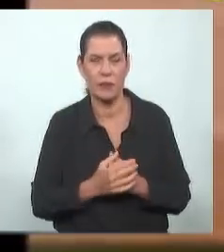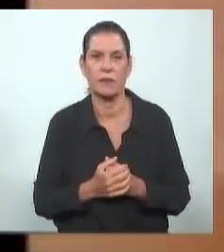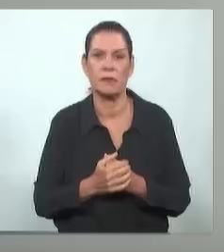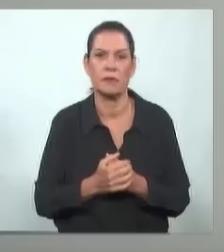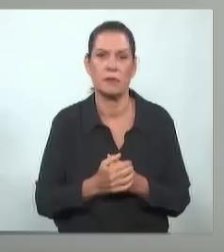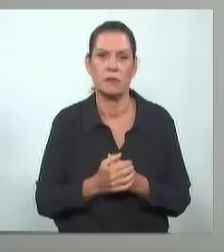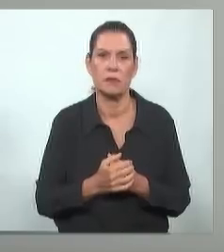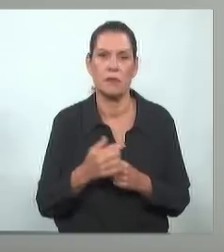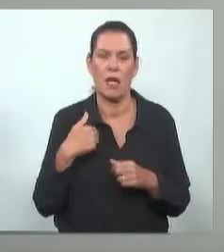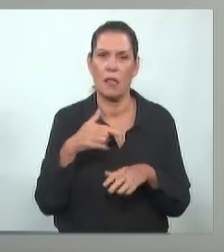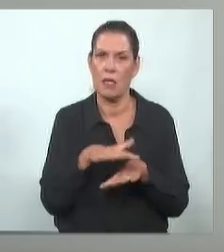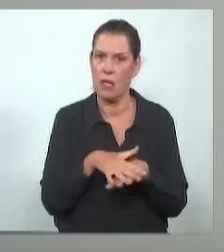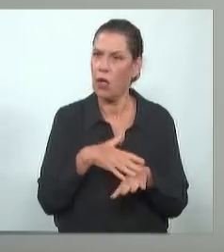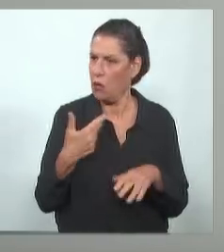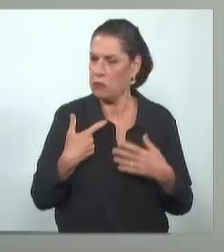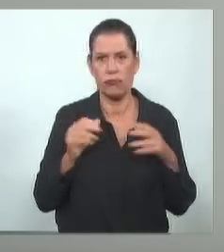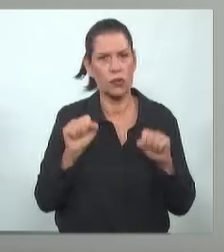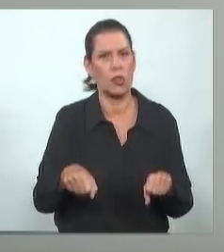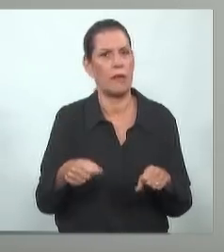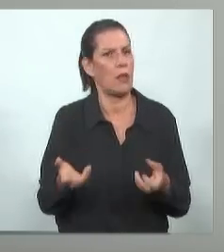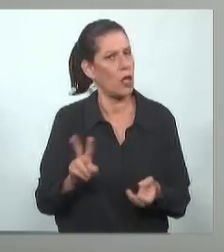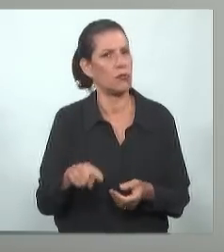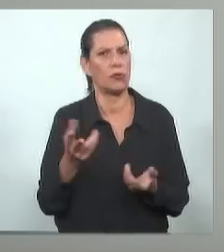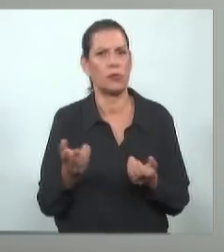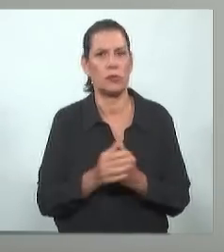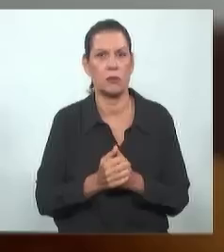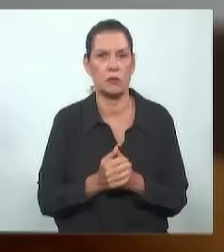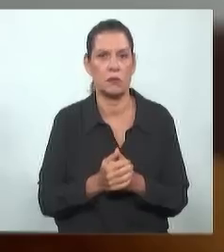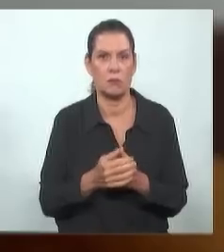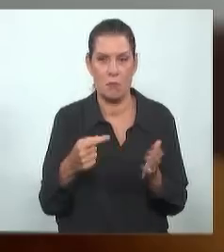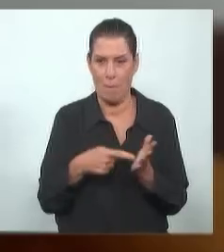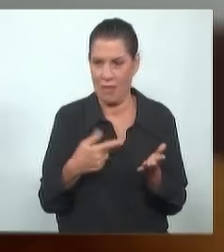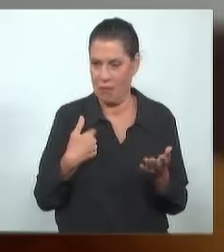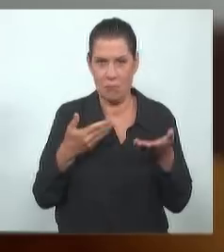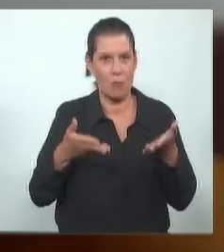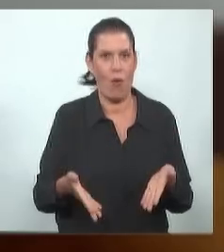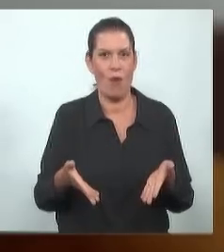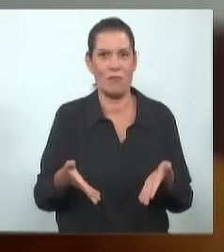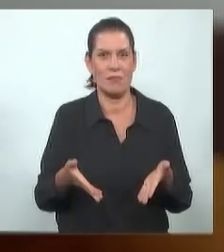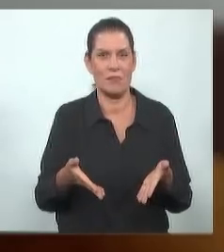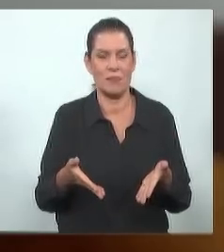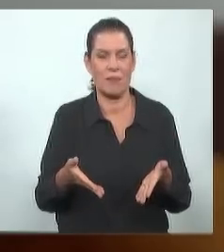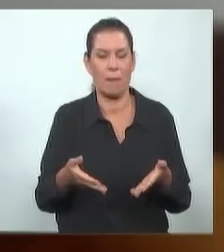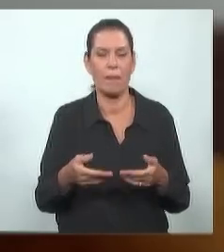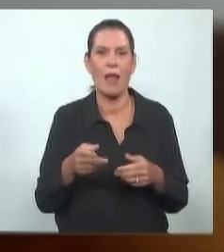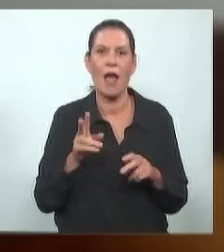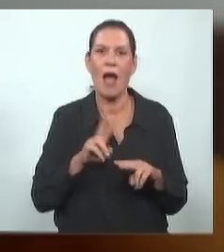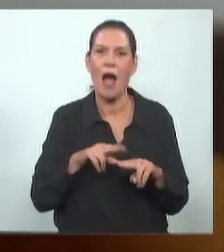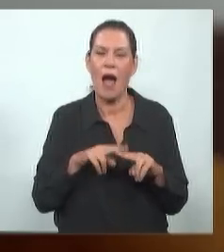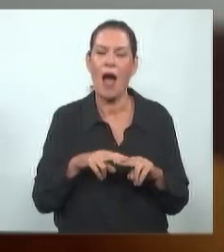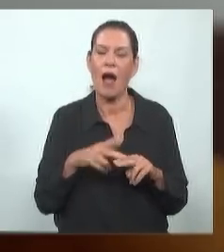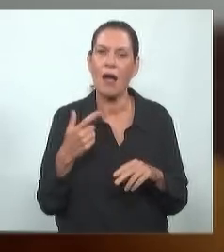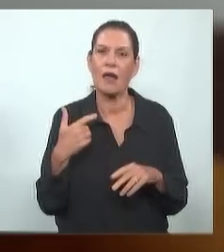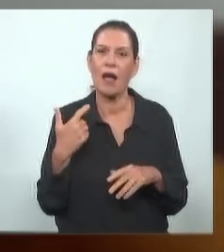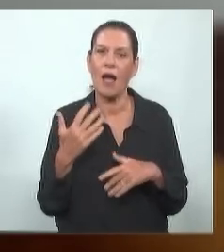הרגשתי שאני מאוד בשליטה, כי אני פה. שזה לימים אני חושבת עשה את זה כל כך